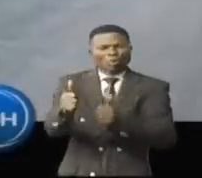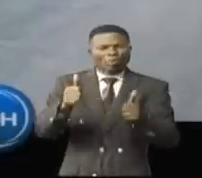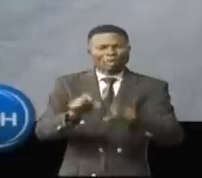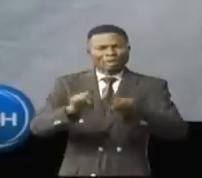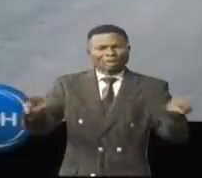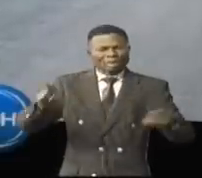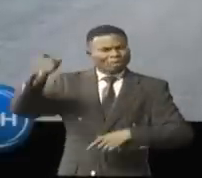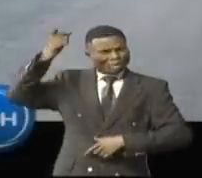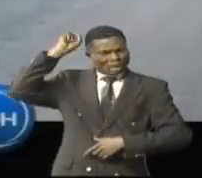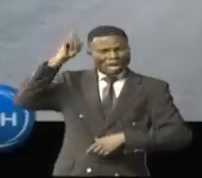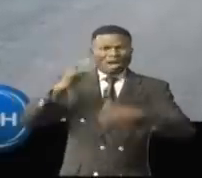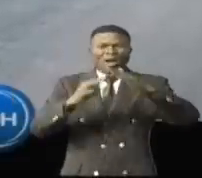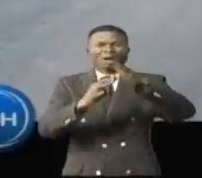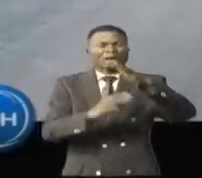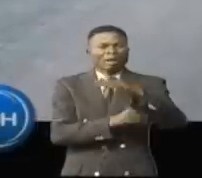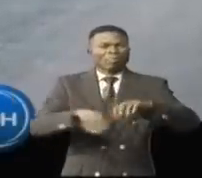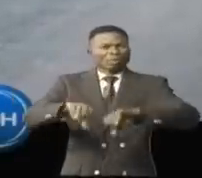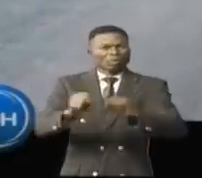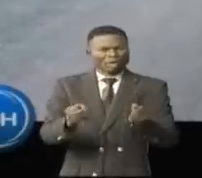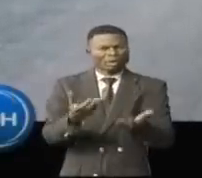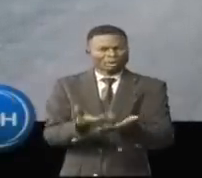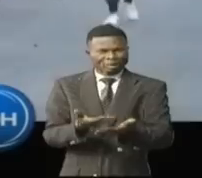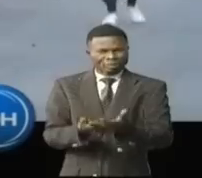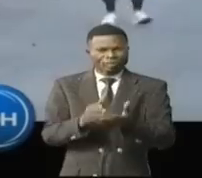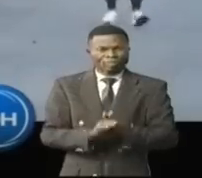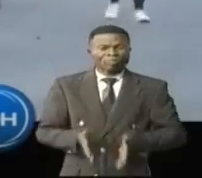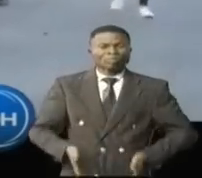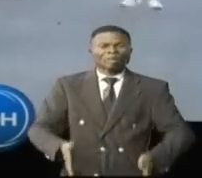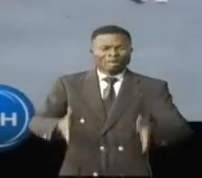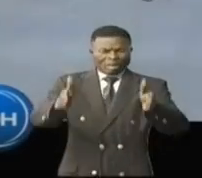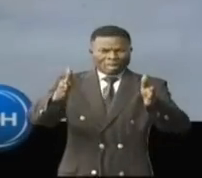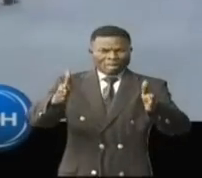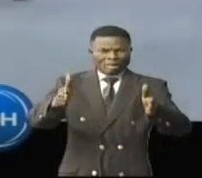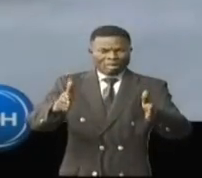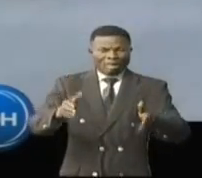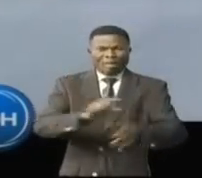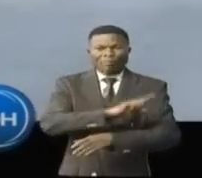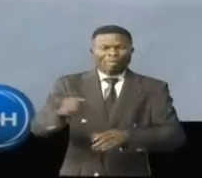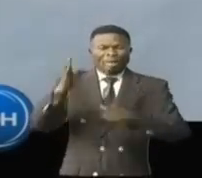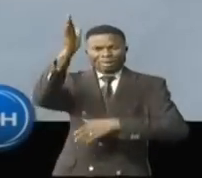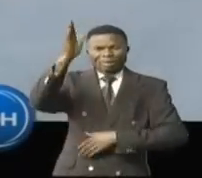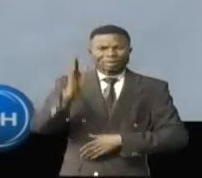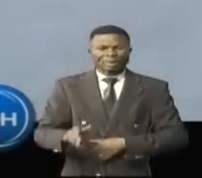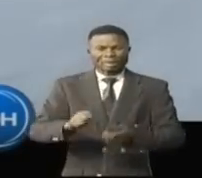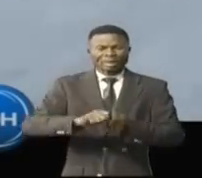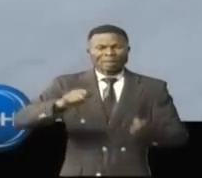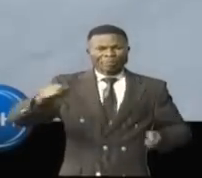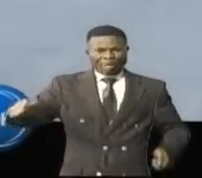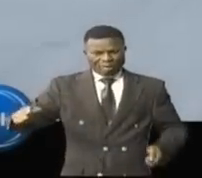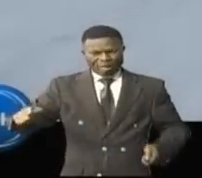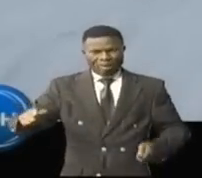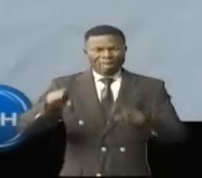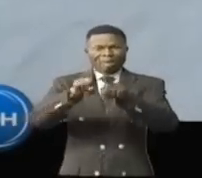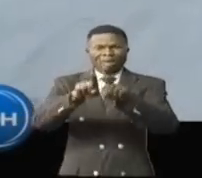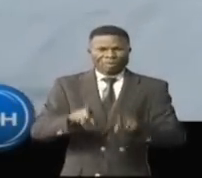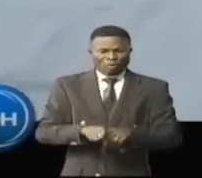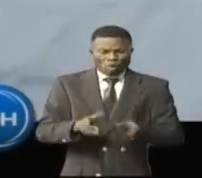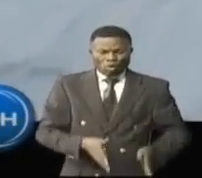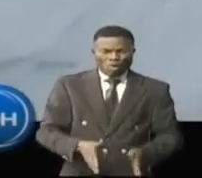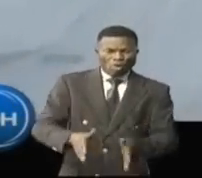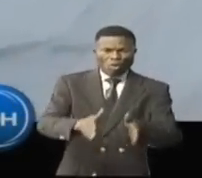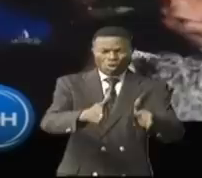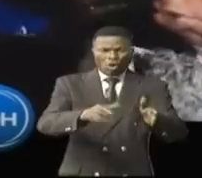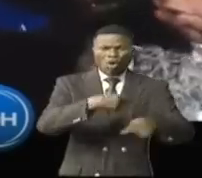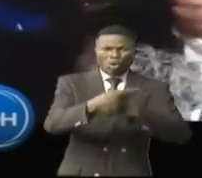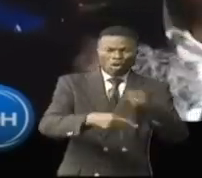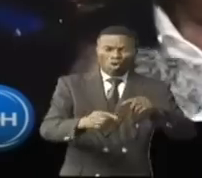à l'ancien pont détruit. La chaussée fait 1500 mètres et il y a un canal qui part